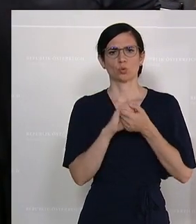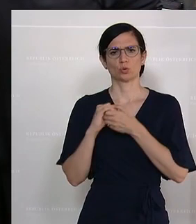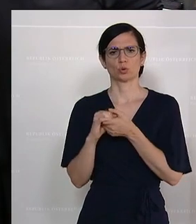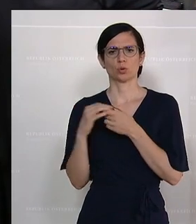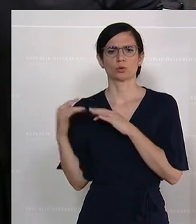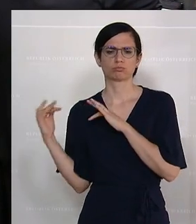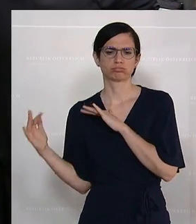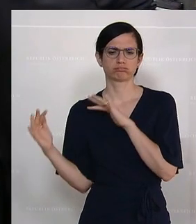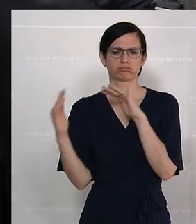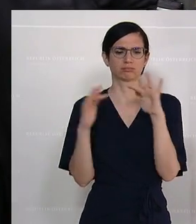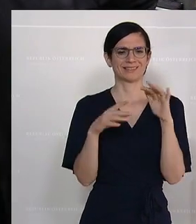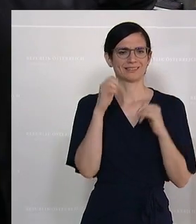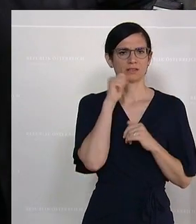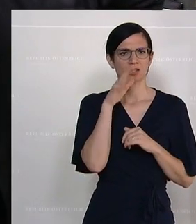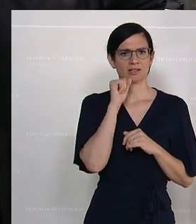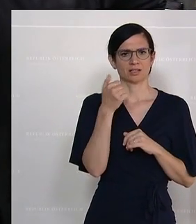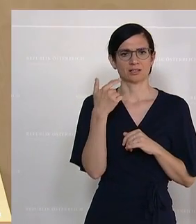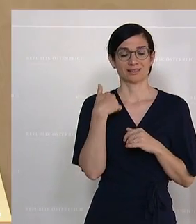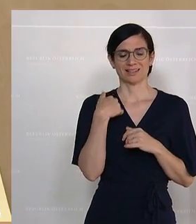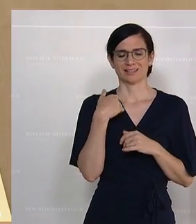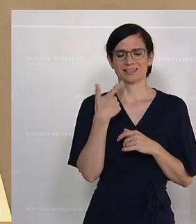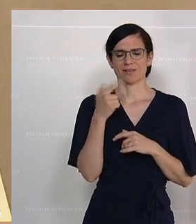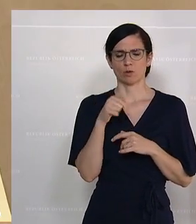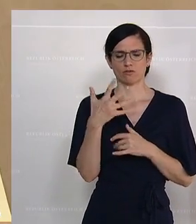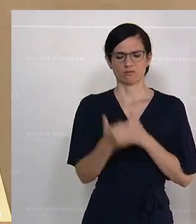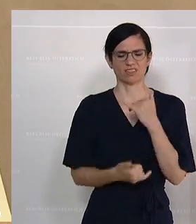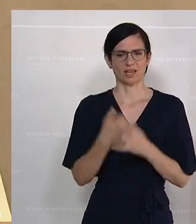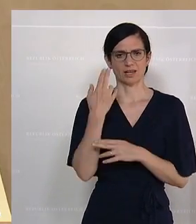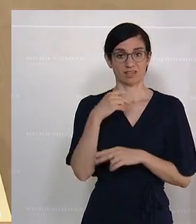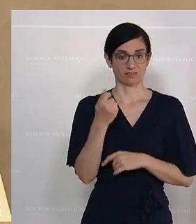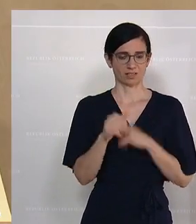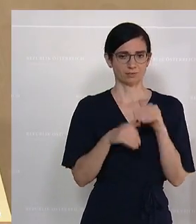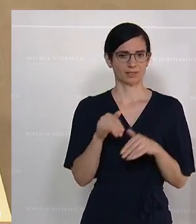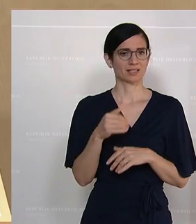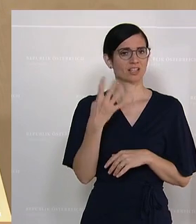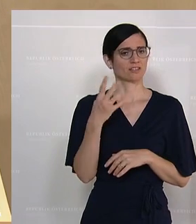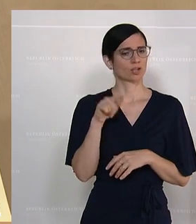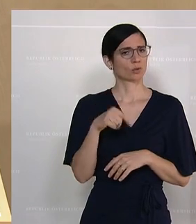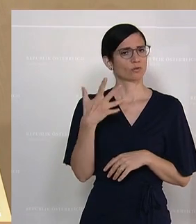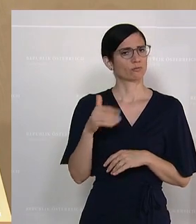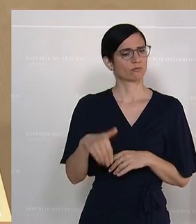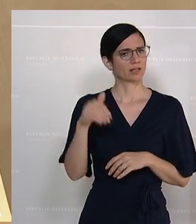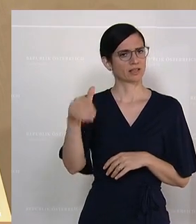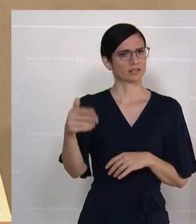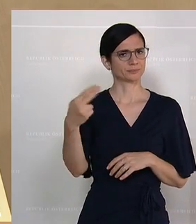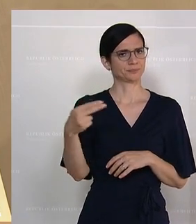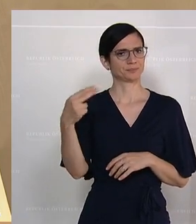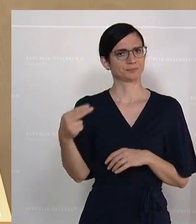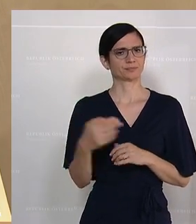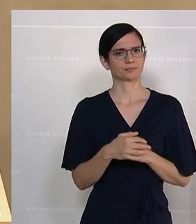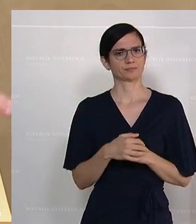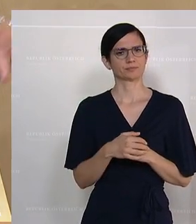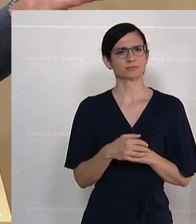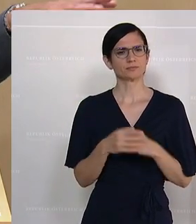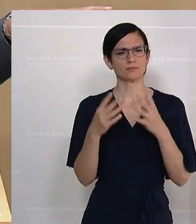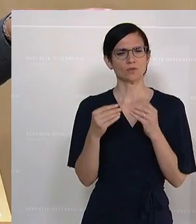pro tag zweieinhalb jahre lang pro tag herr finanzminister 4,5 milliarden euro das ist